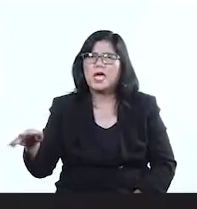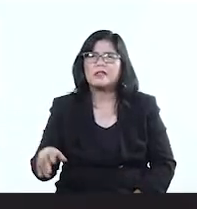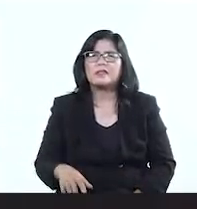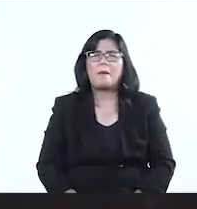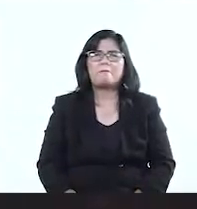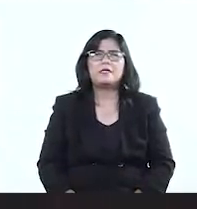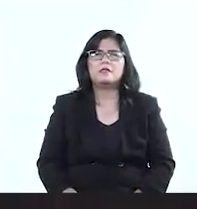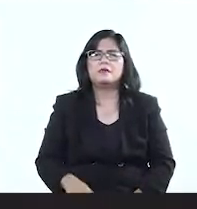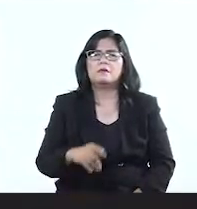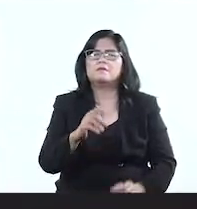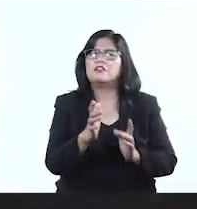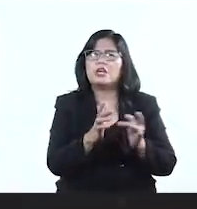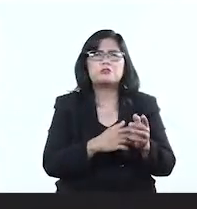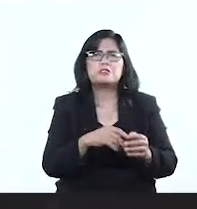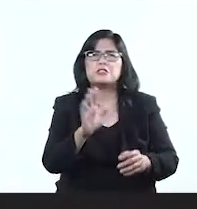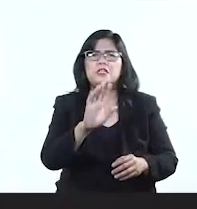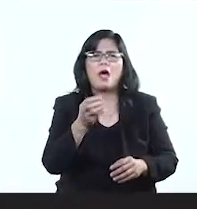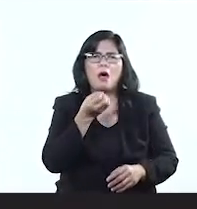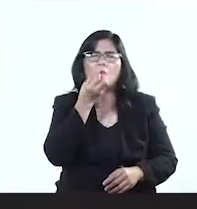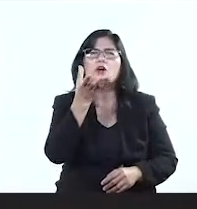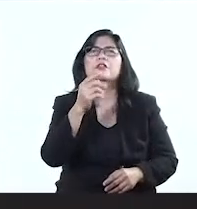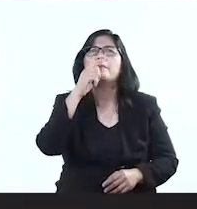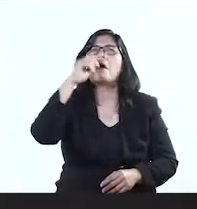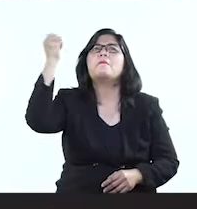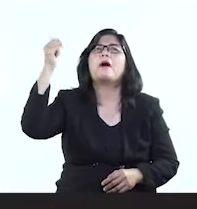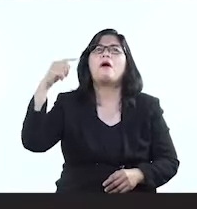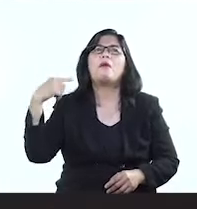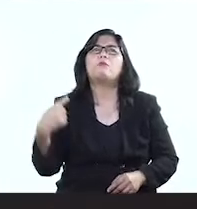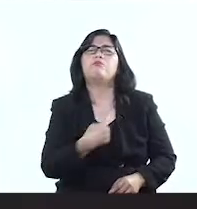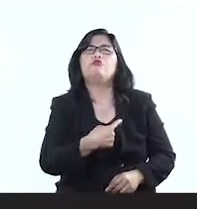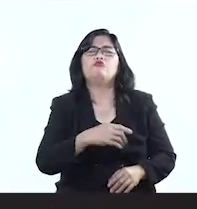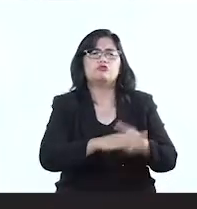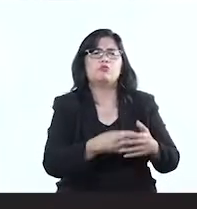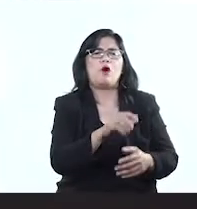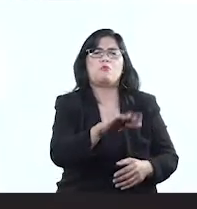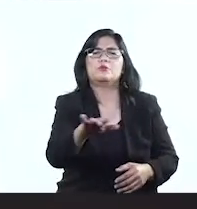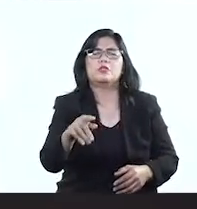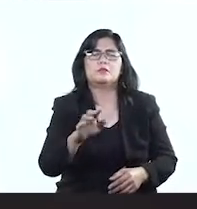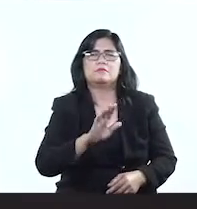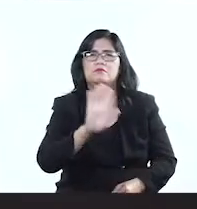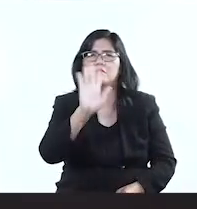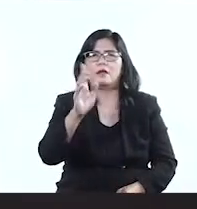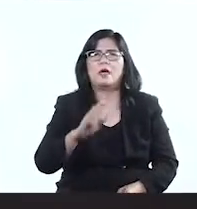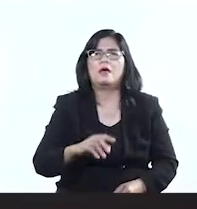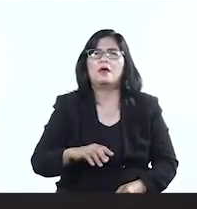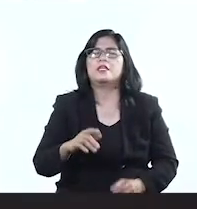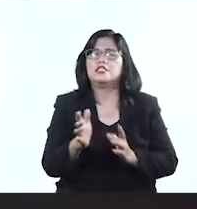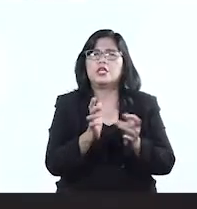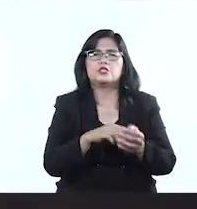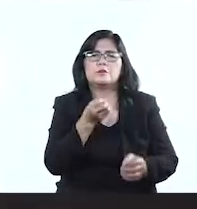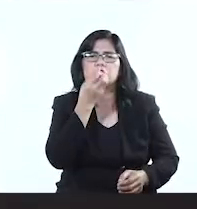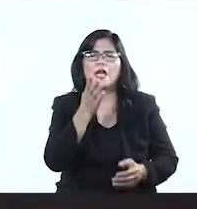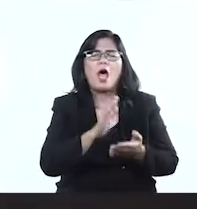pasukan malaikat burung semua ini orang yang menyakiti Seno tetap Dia bilang apa ampunilah mereka Sebab mereka tidak tahu mereka